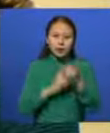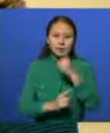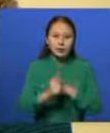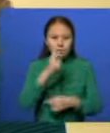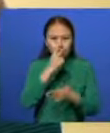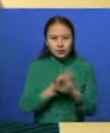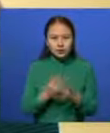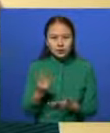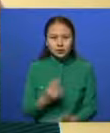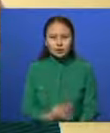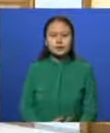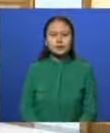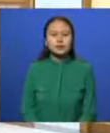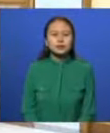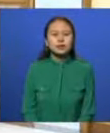ұсынды.